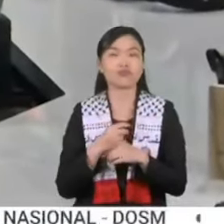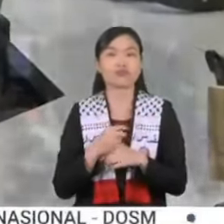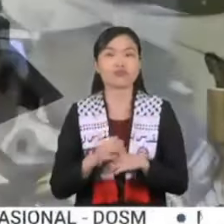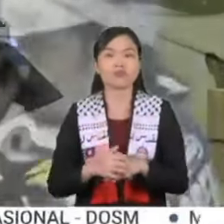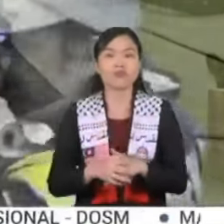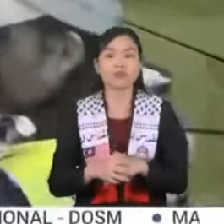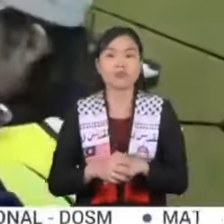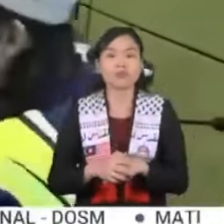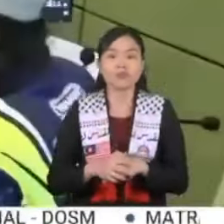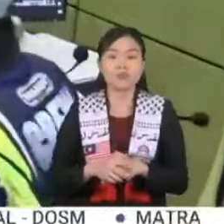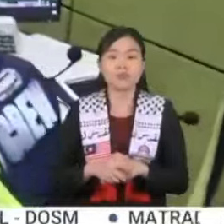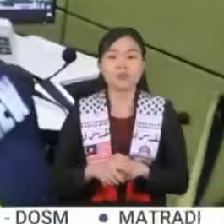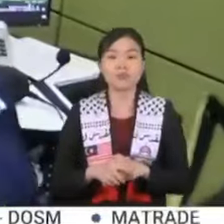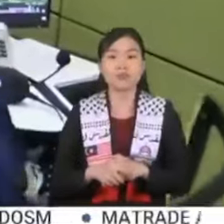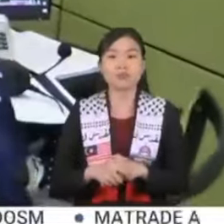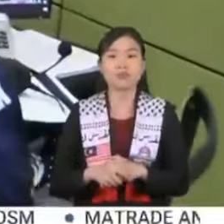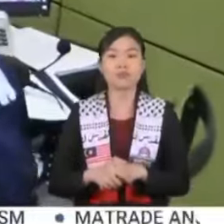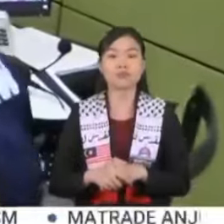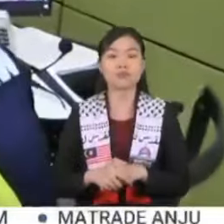Teruntum.